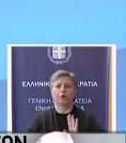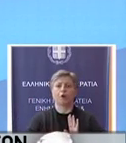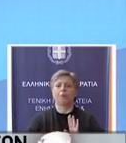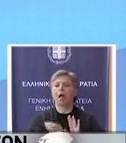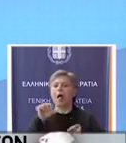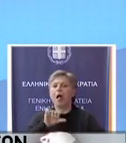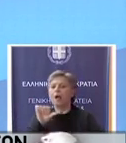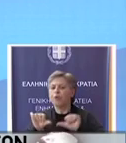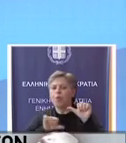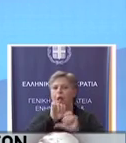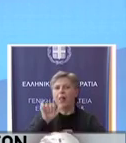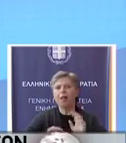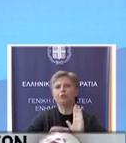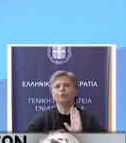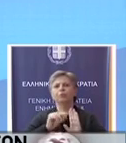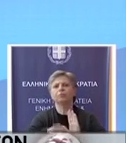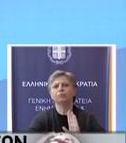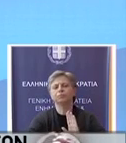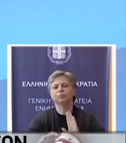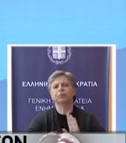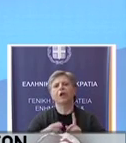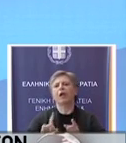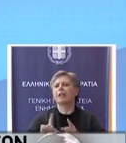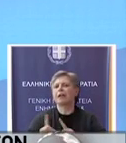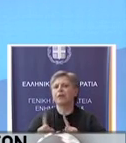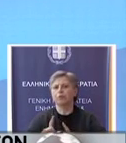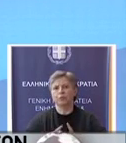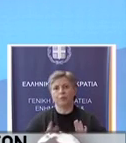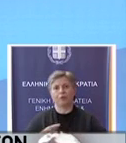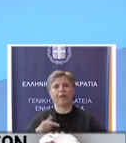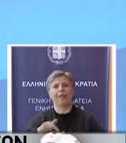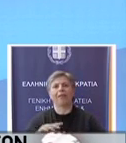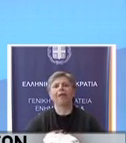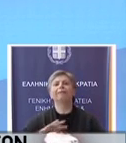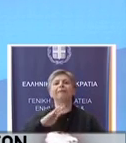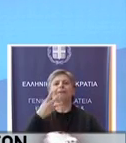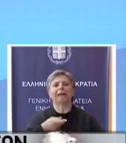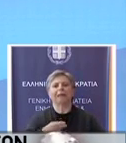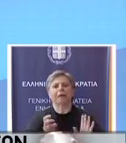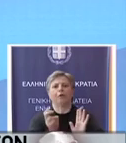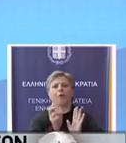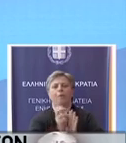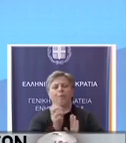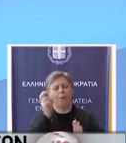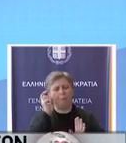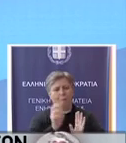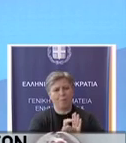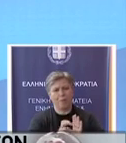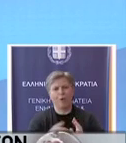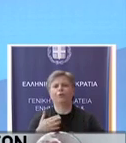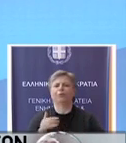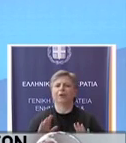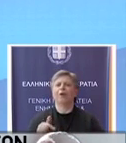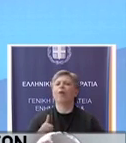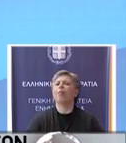της συμφωνίας. Αλλαγή της συμφωνίας και τέταρτο μνημόνιο επιδιώκει μόνη η Νέα Δημοκρατία,